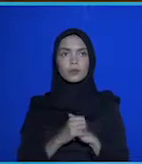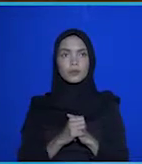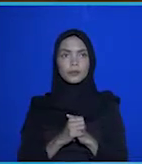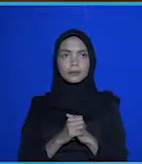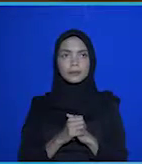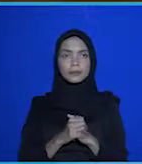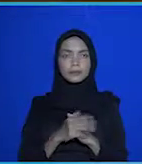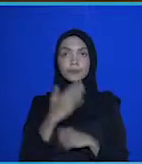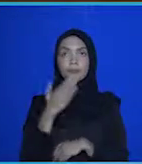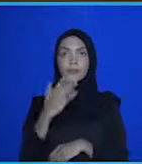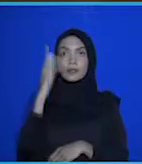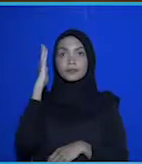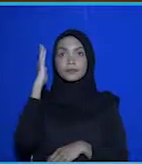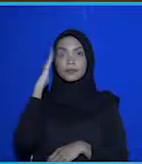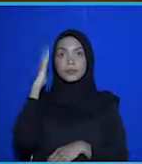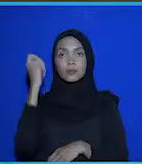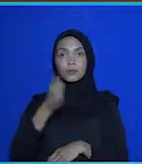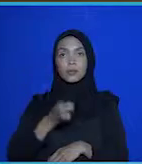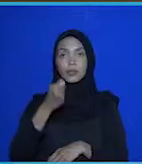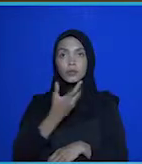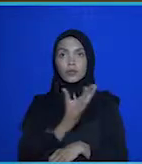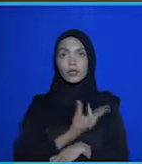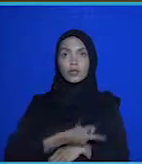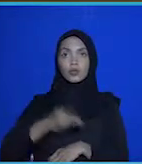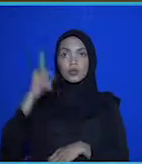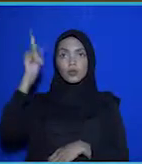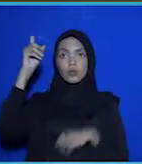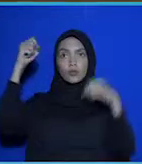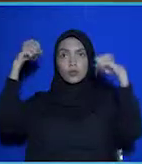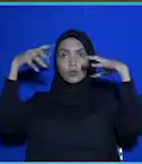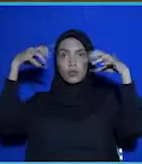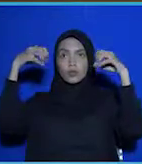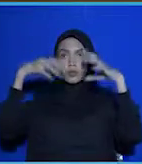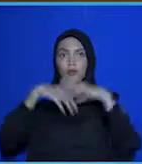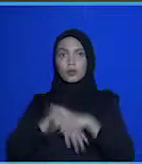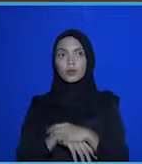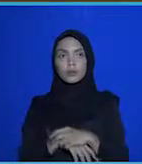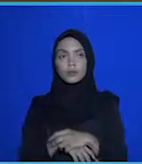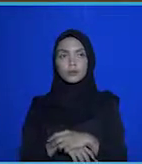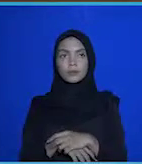paparannya. Terima kasih. Assalamualaikum warahmatullahi wabarakatuh.